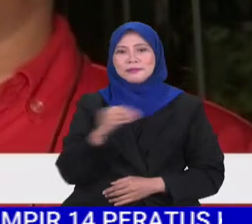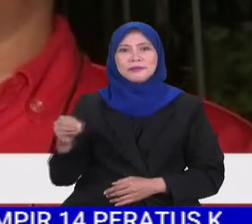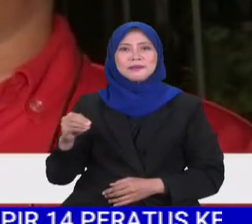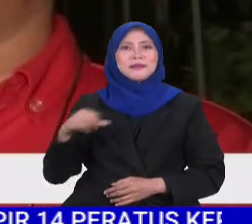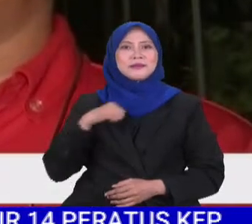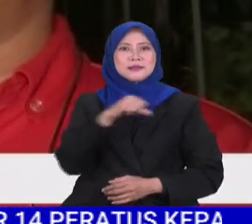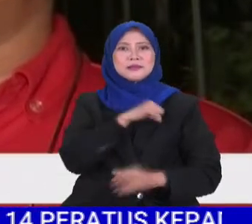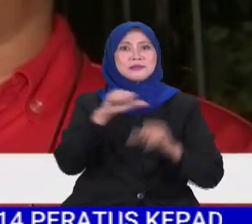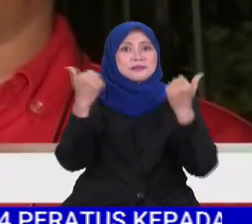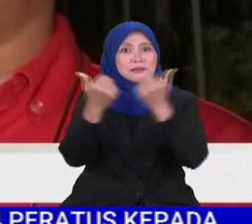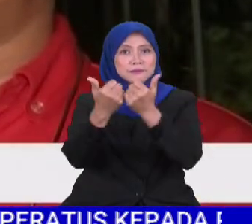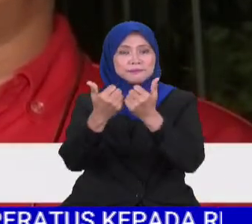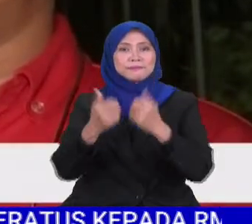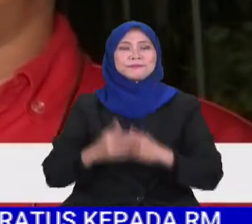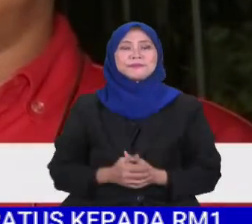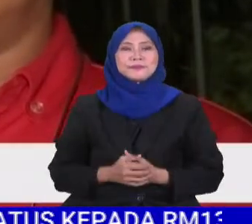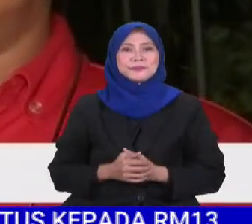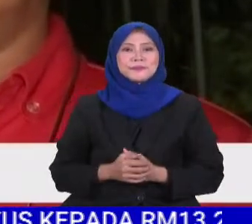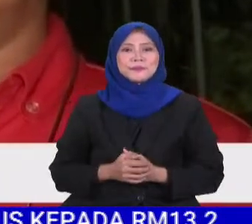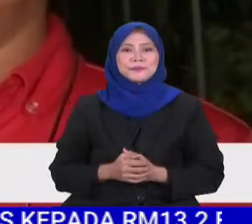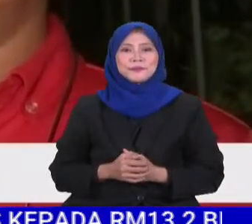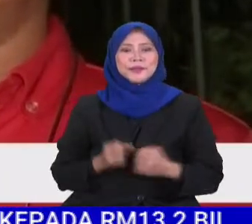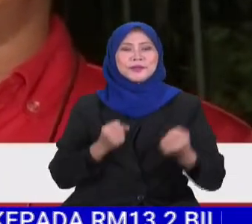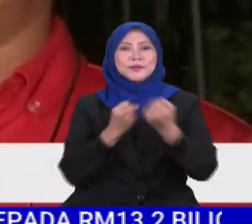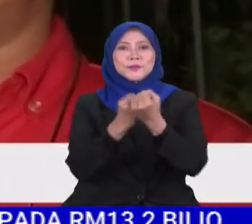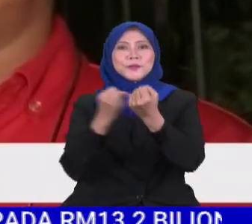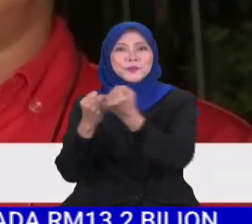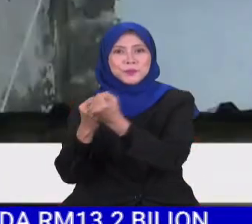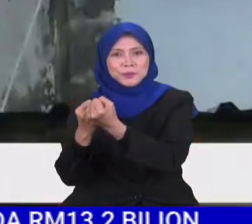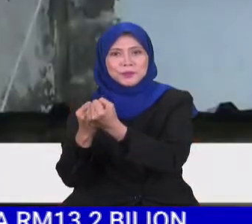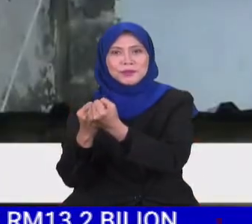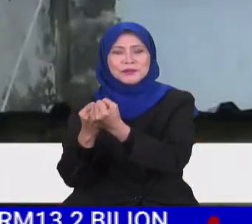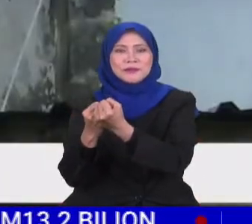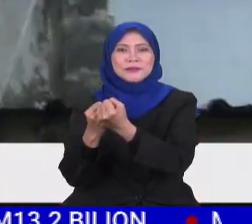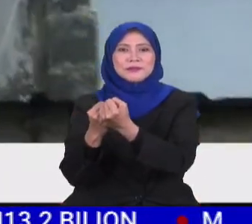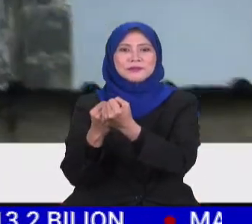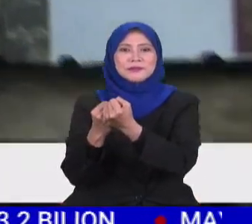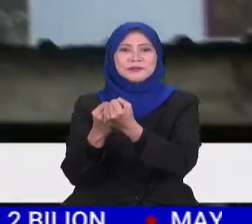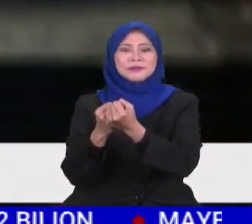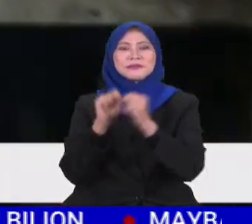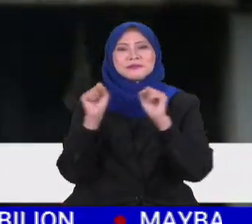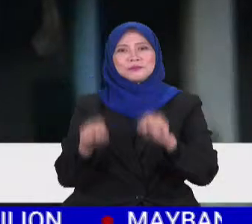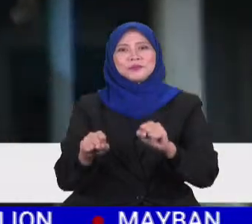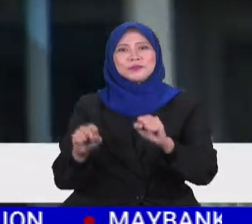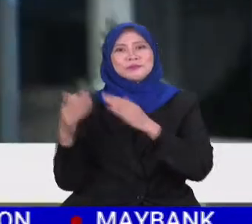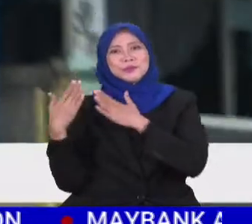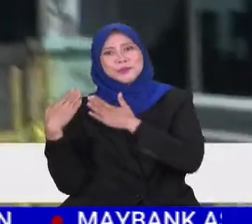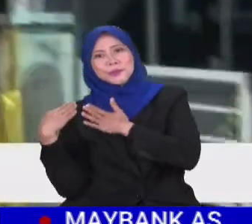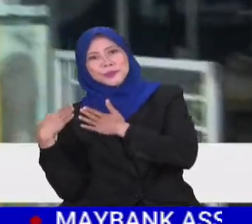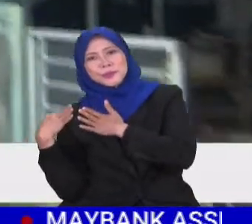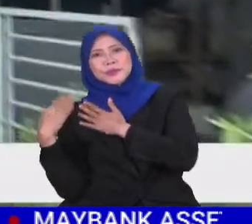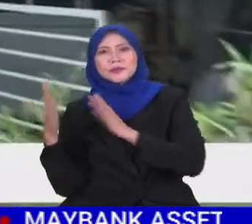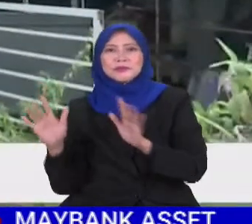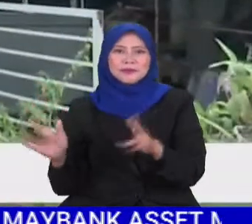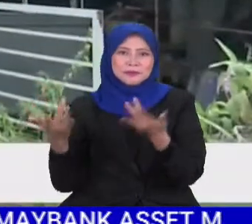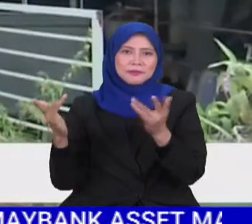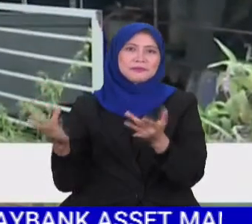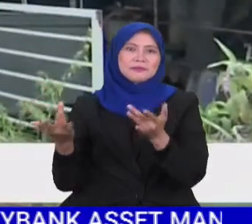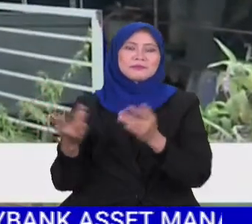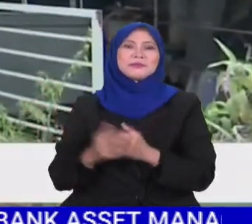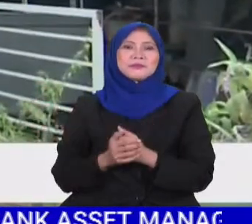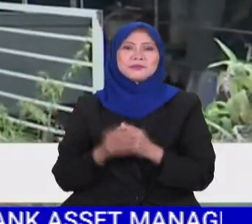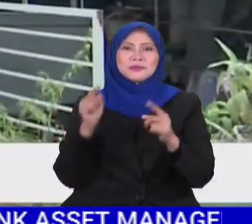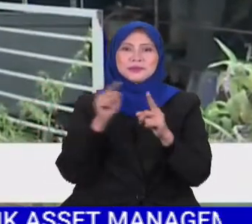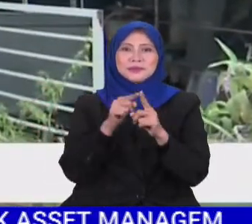ini untuk memberi sumbangan sedikit sebanyak boleh meringankan beban ee kepada